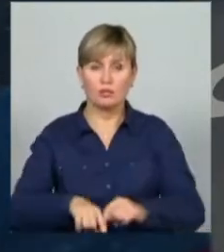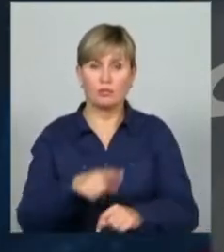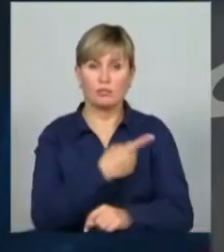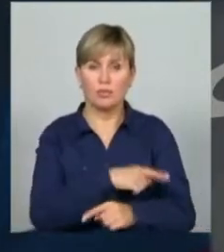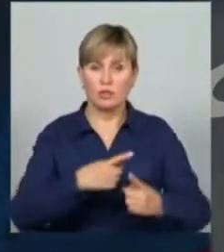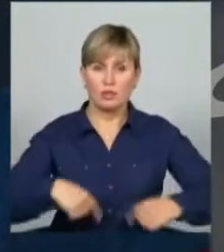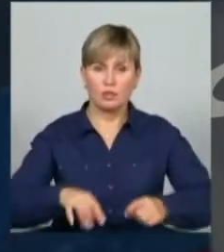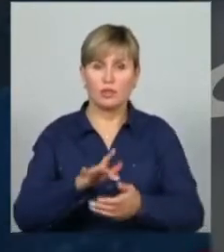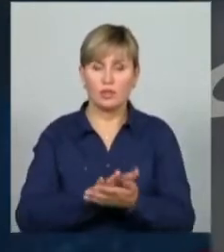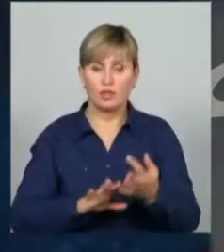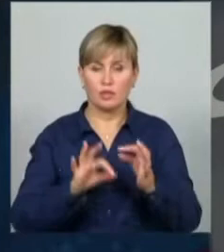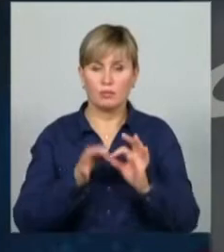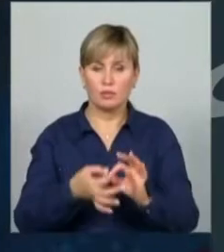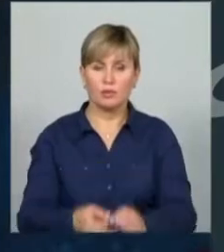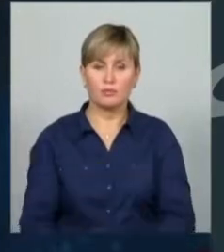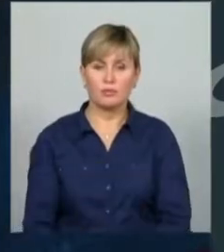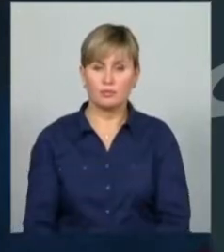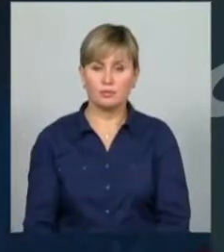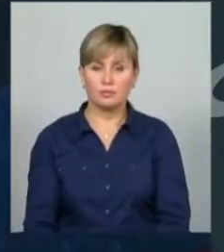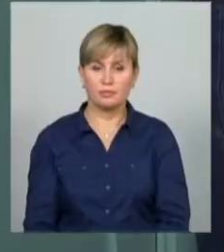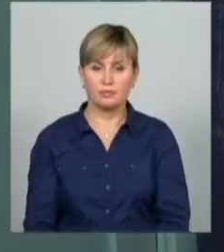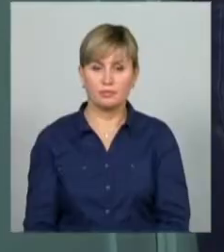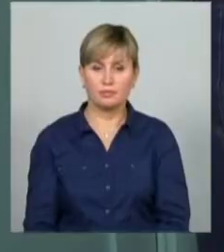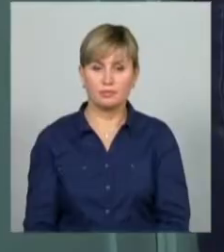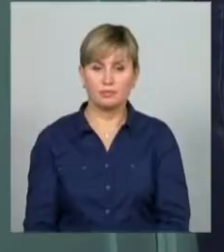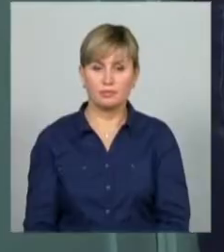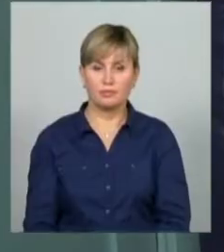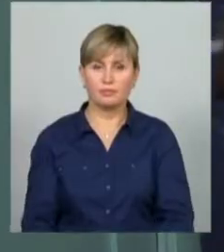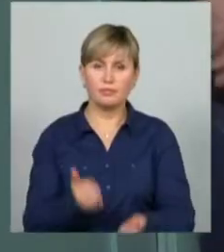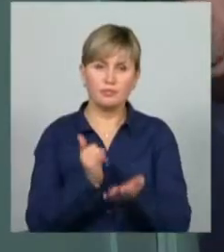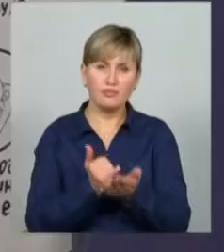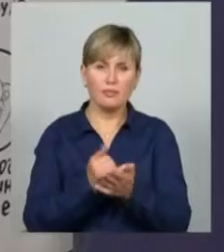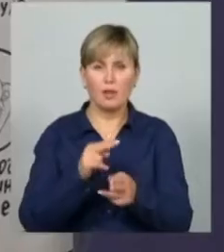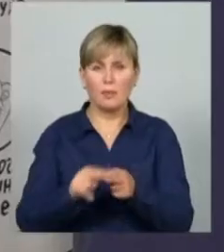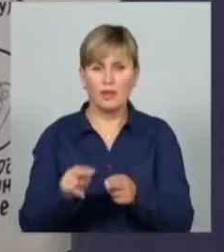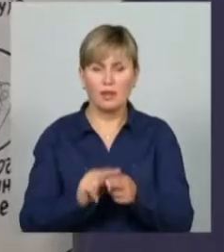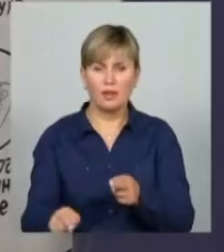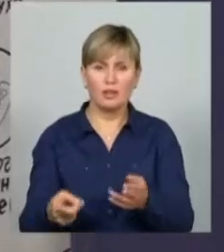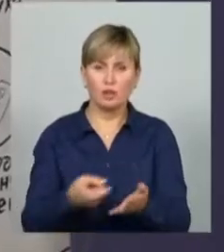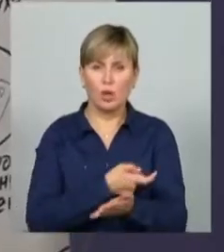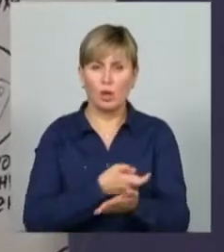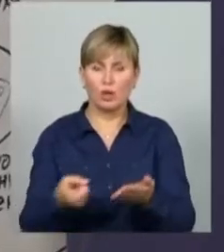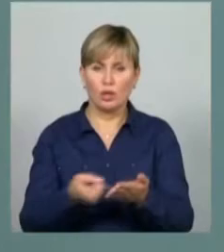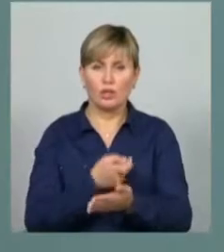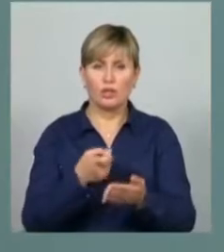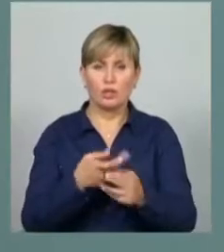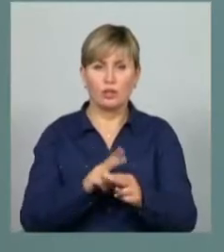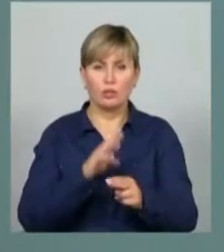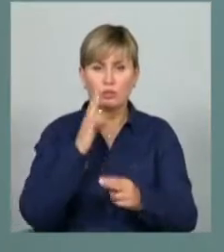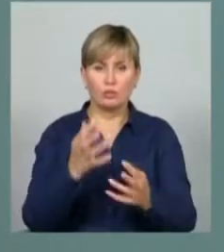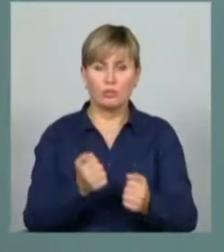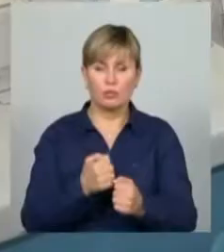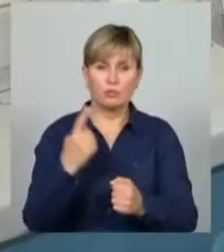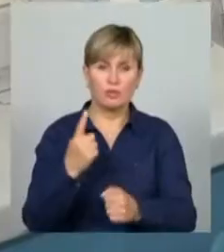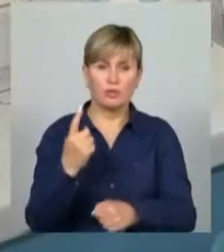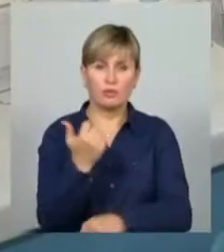медпункт. Айдана Нураш с подробностями. Слесари, сварщики, механики, токари и не только этим утром получили первую